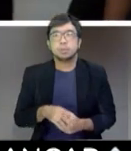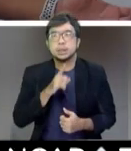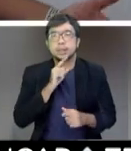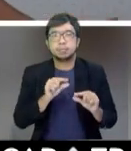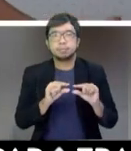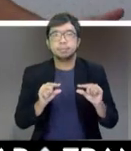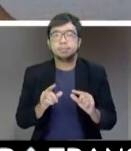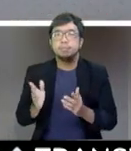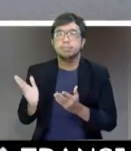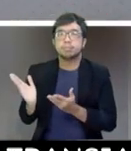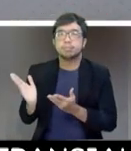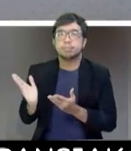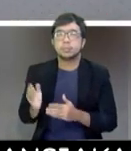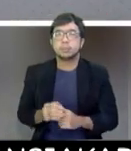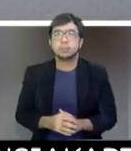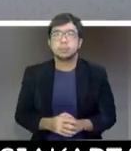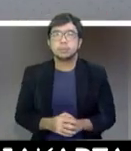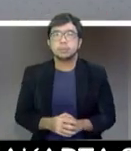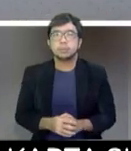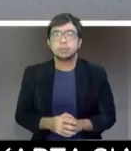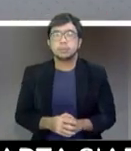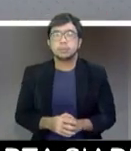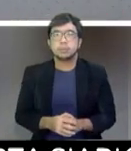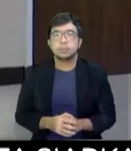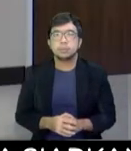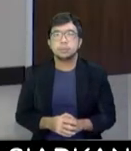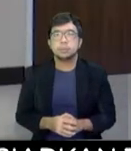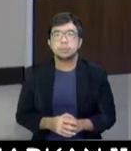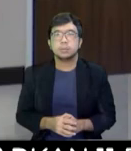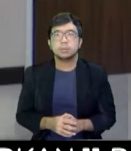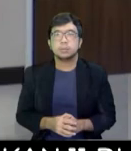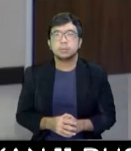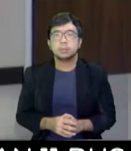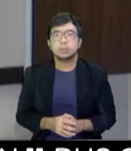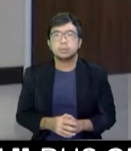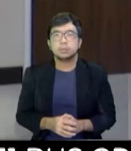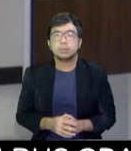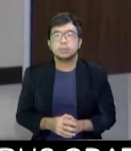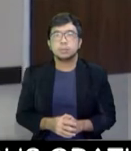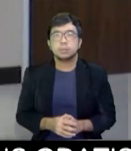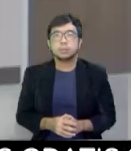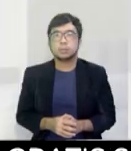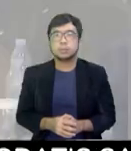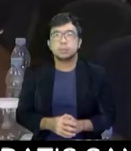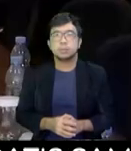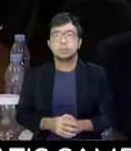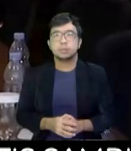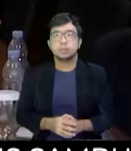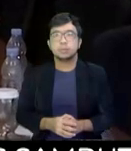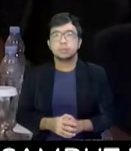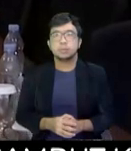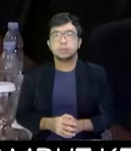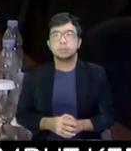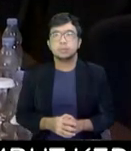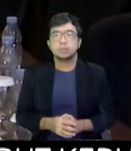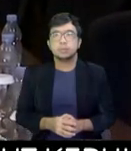some changes in defenses and attack, but we are ready for this game. Di bawah